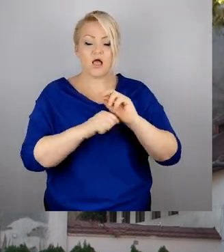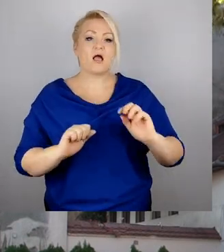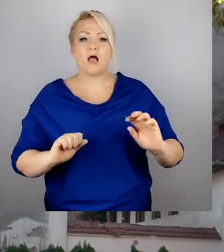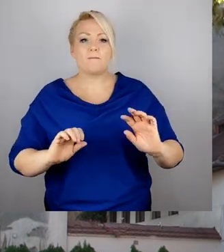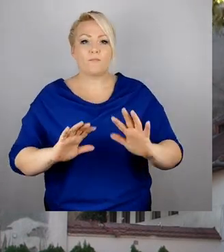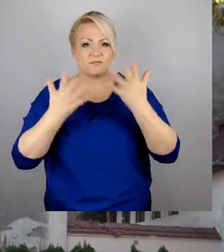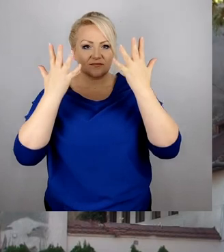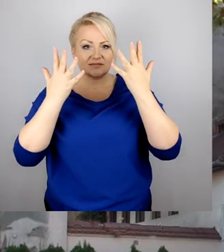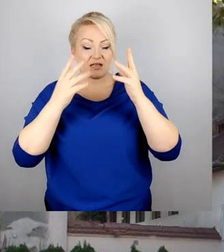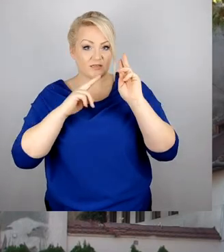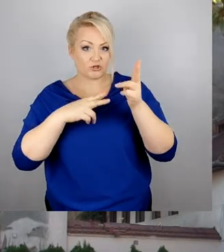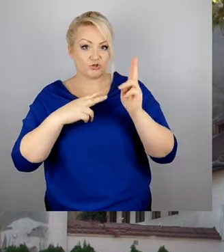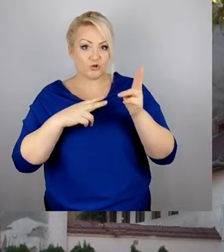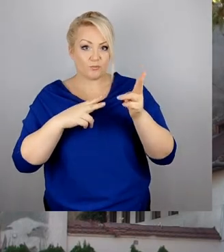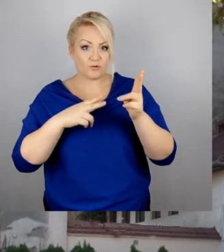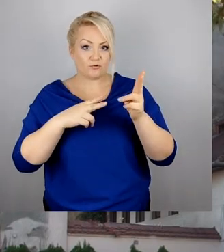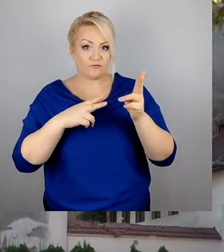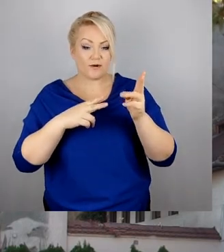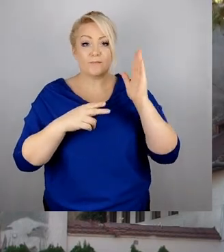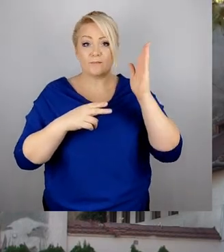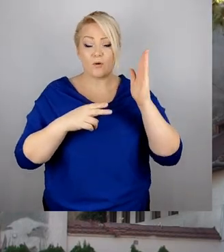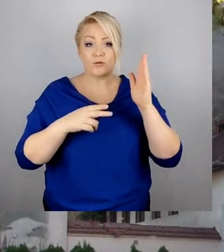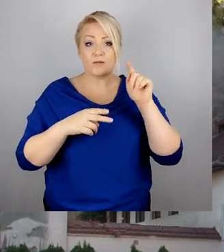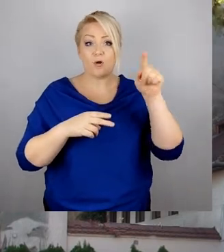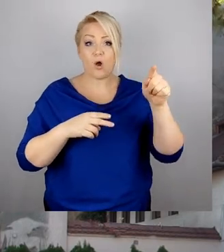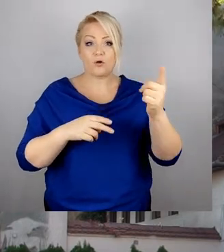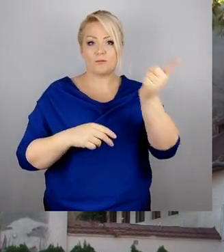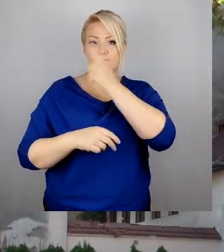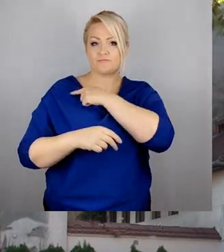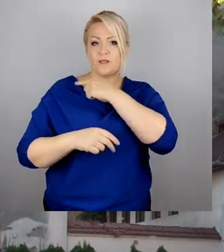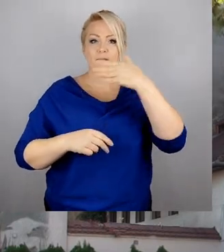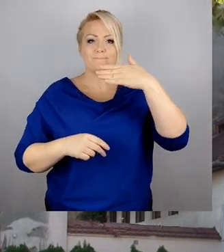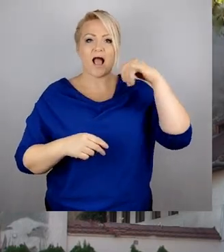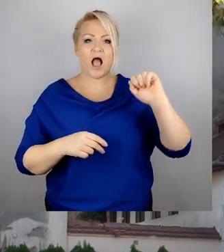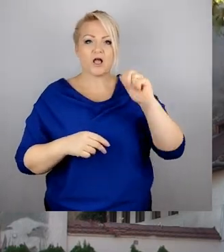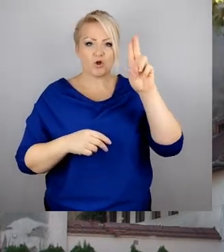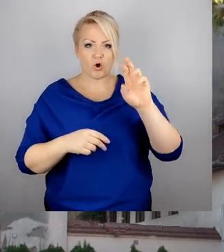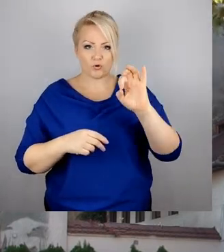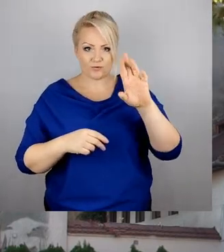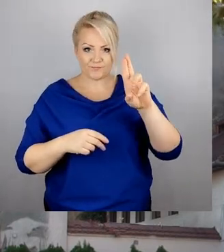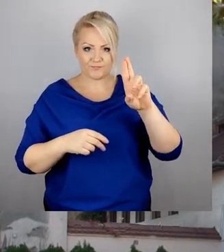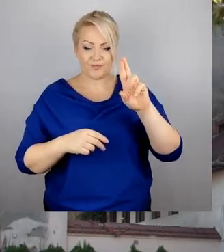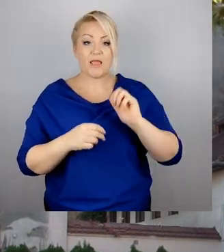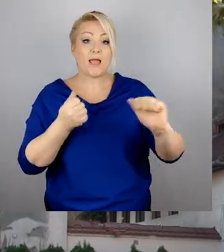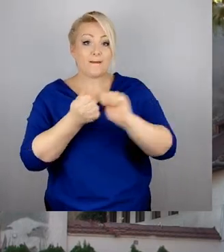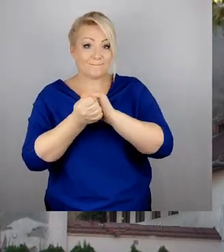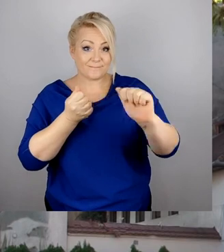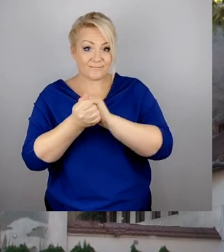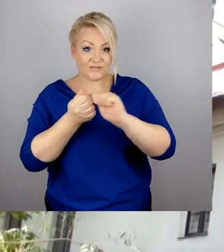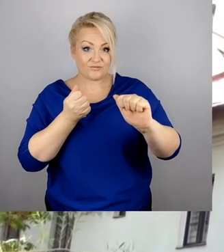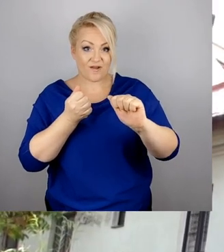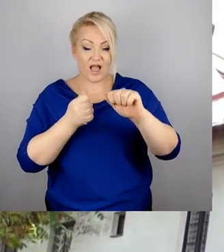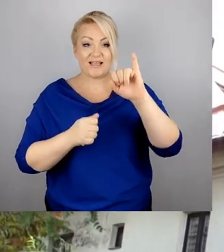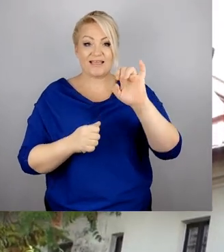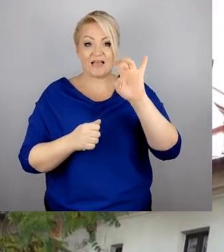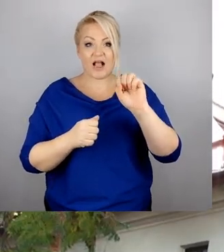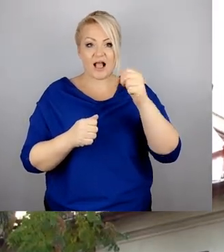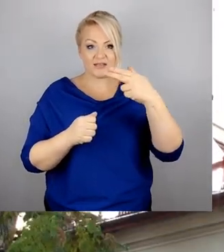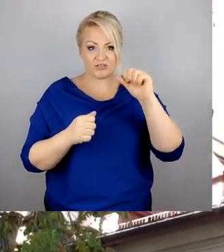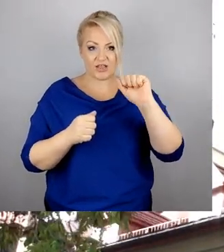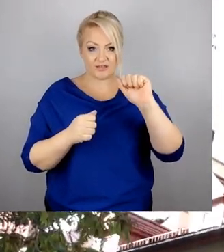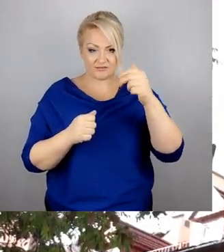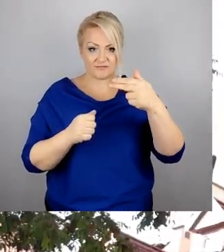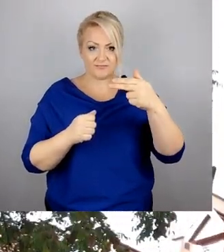do Armii Księstwa Warszawskiego. Na wieść o wybuchu Powstania Listopadowego zasilił szeregi walczących. Bem